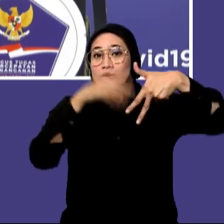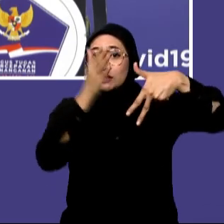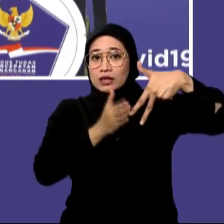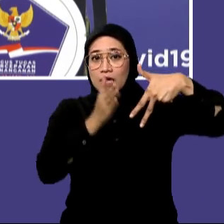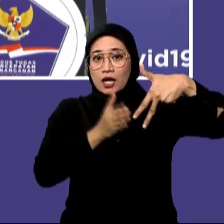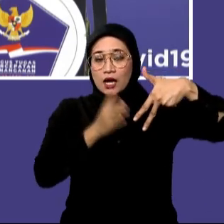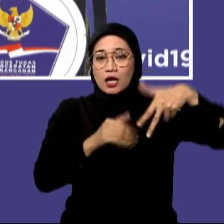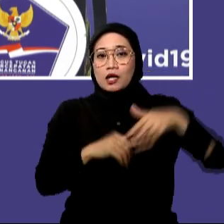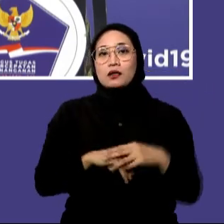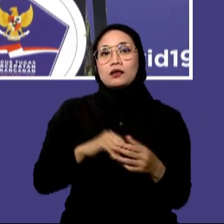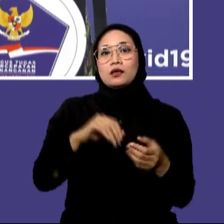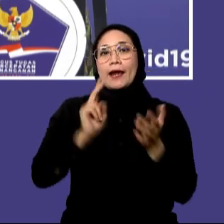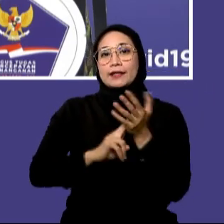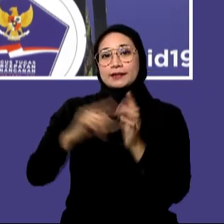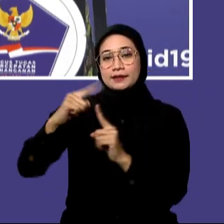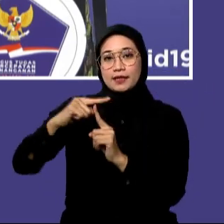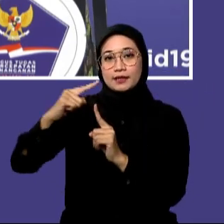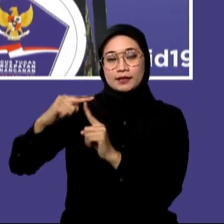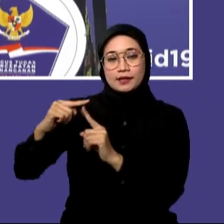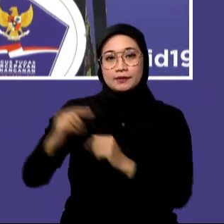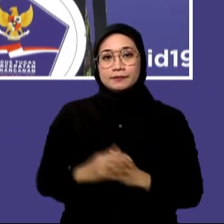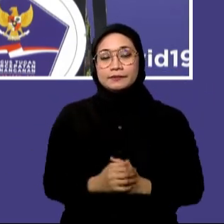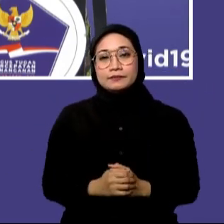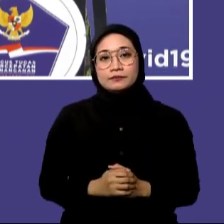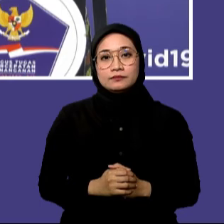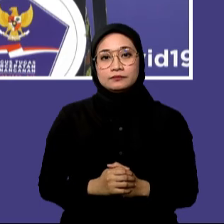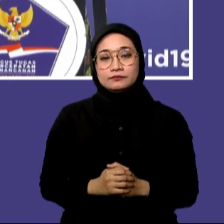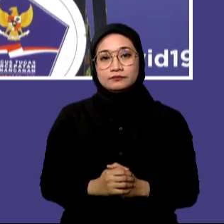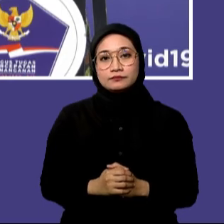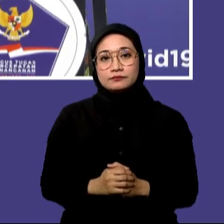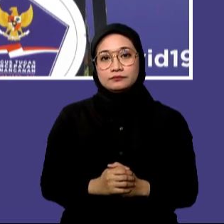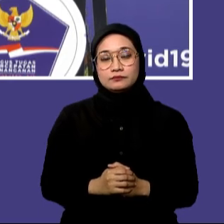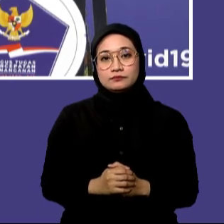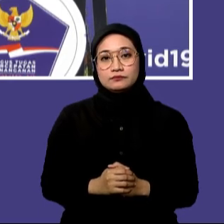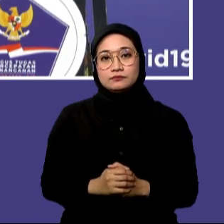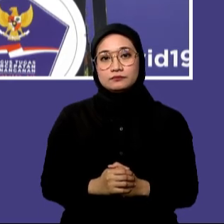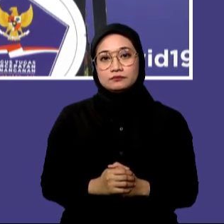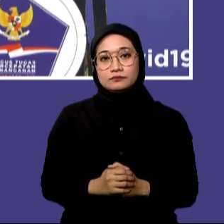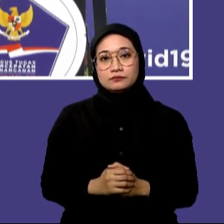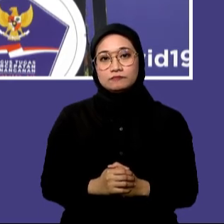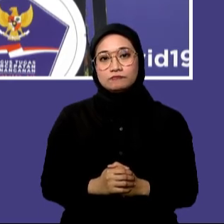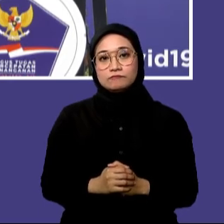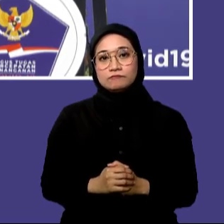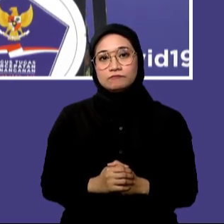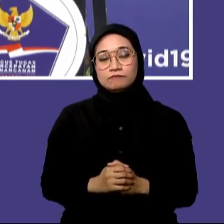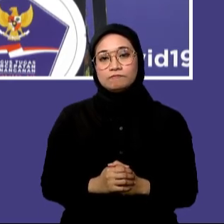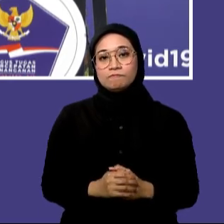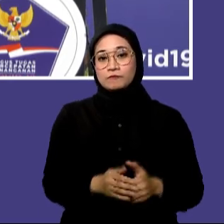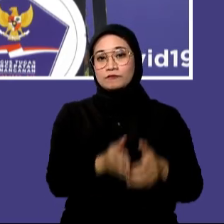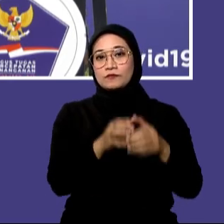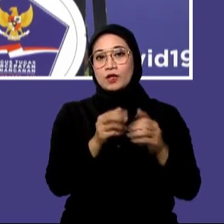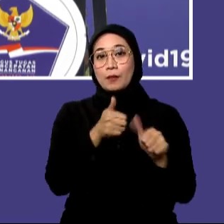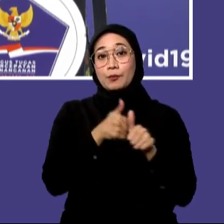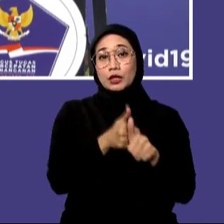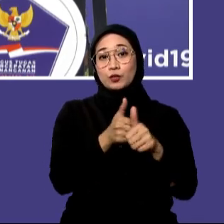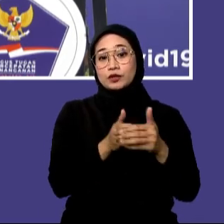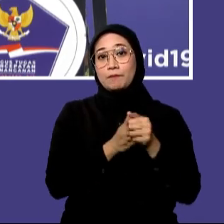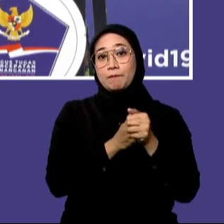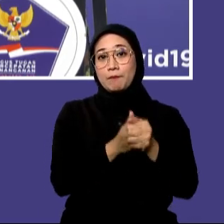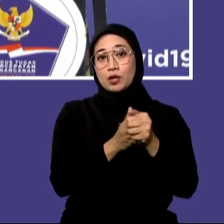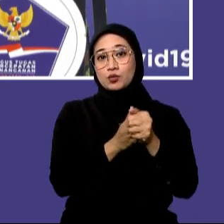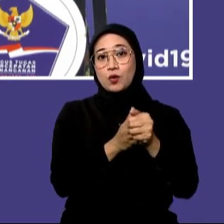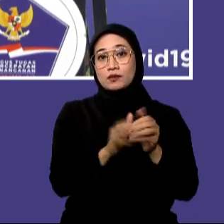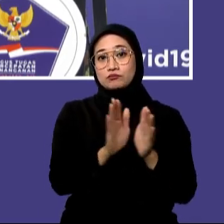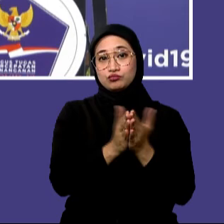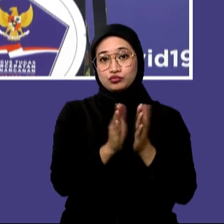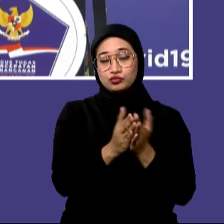Sulawesi Barat, dan Nusa Tenggara Timur. Saudara-saudara, dengan kita mengacu pada revisi yang terakhir, yang